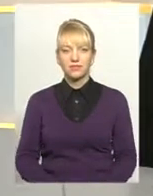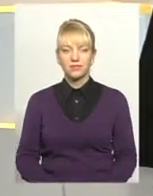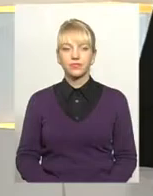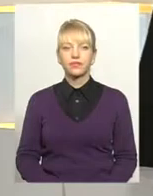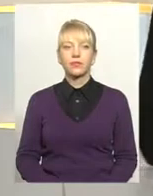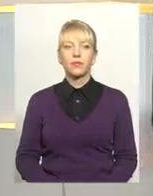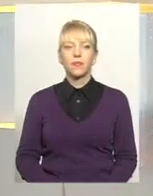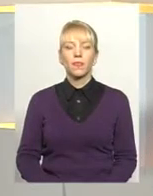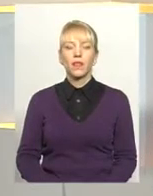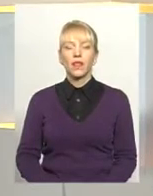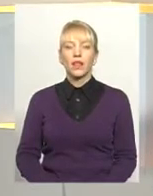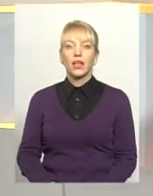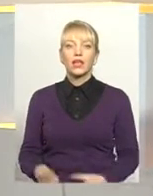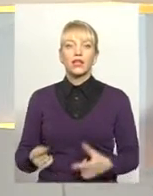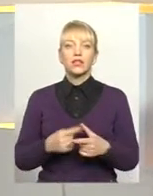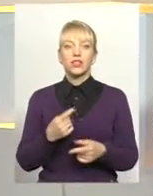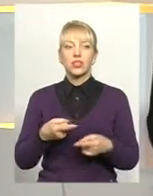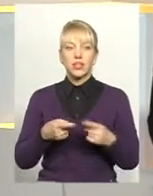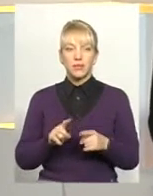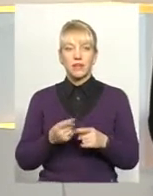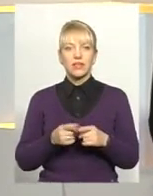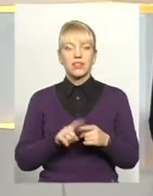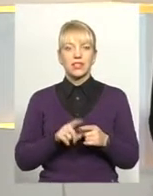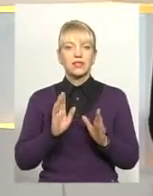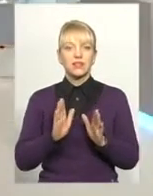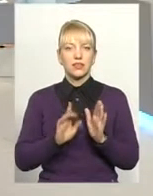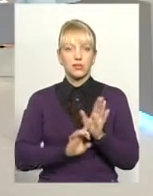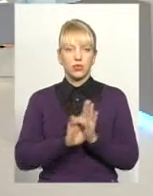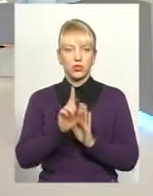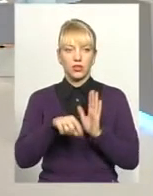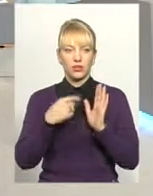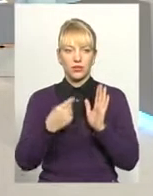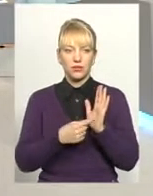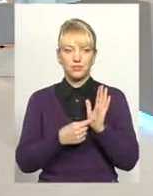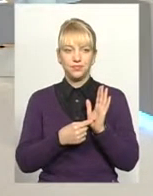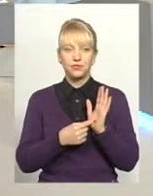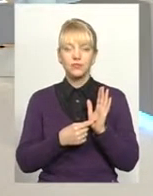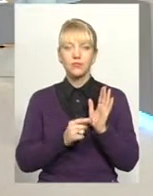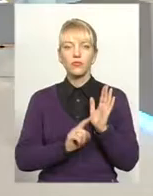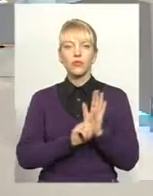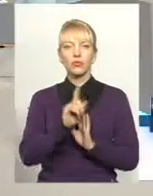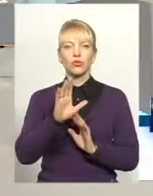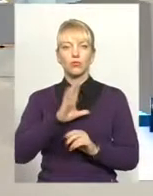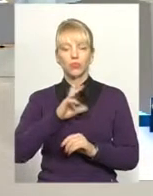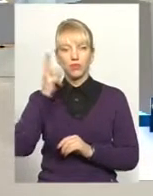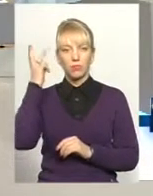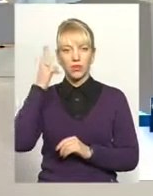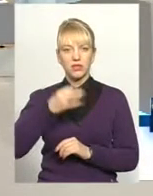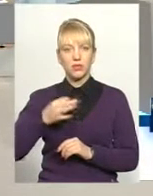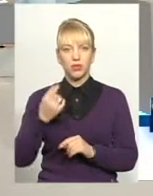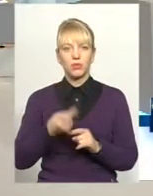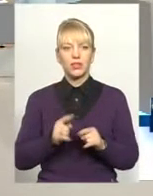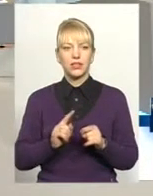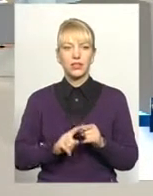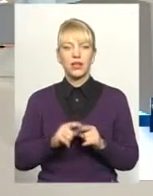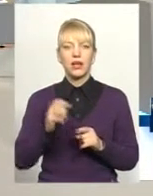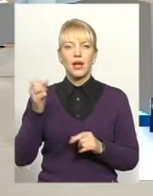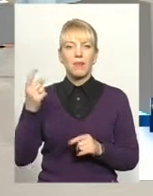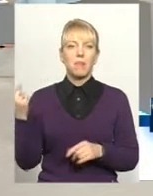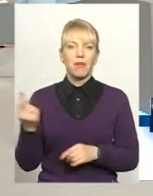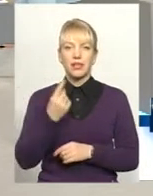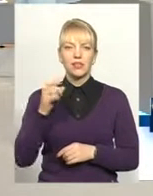Володимир Миколайович, да. Чи насправді це тільки початок? Ну, початок був в Хмельницькій області. Це перша сонячна